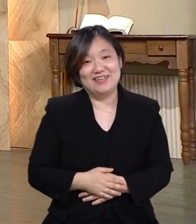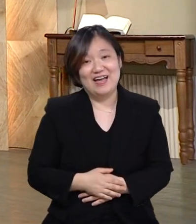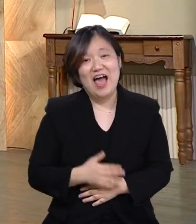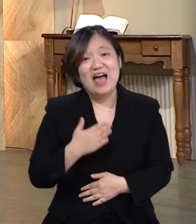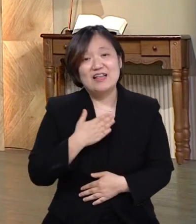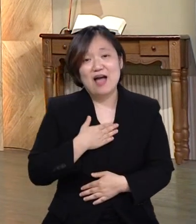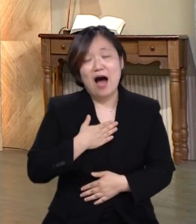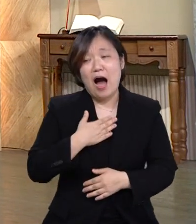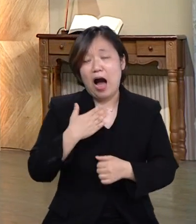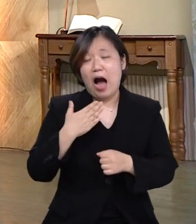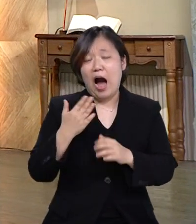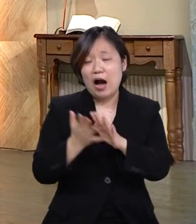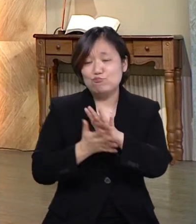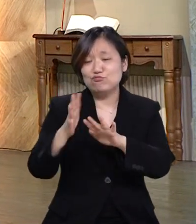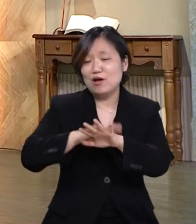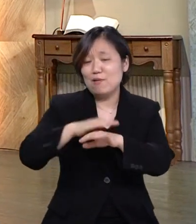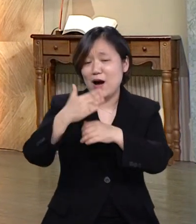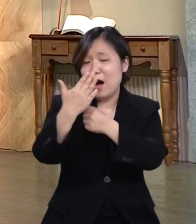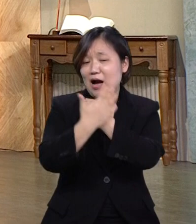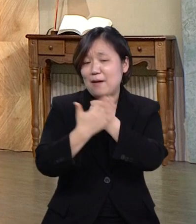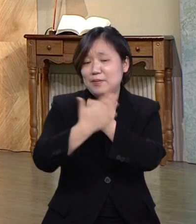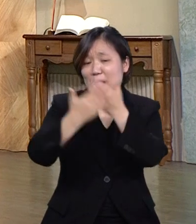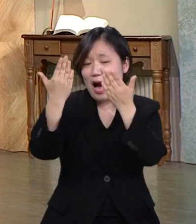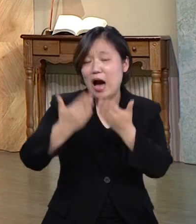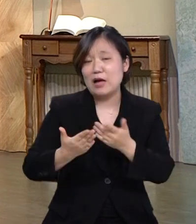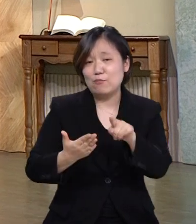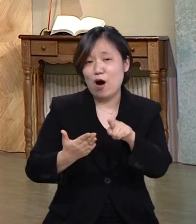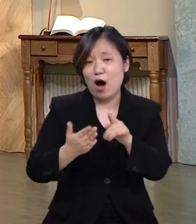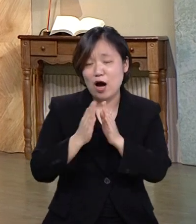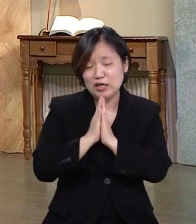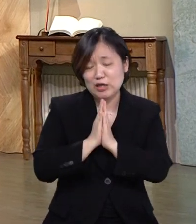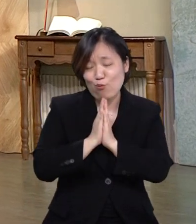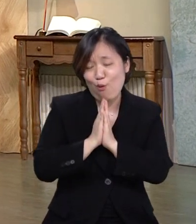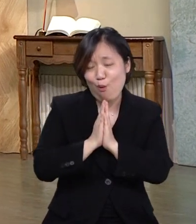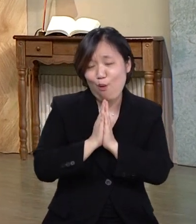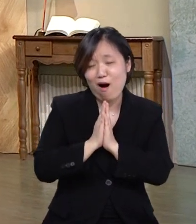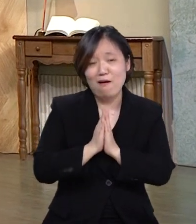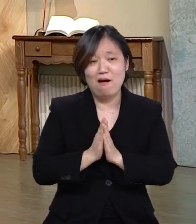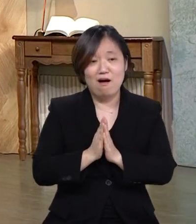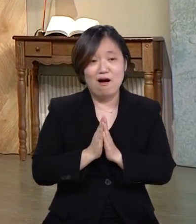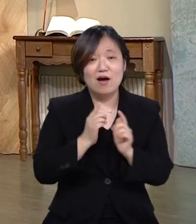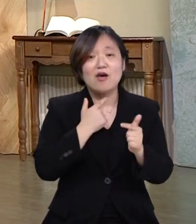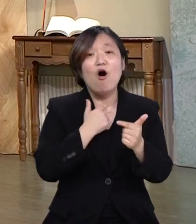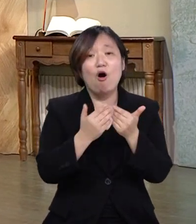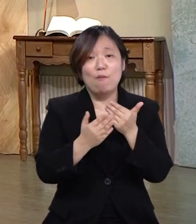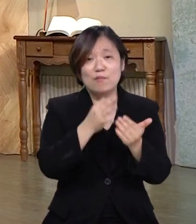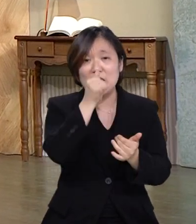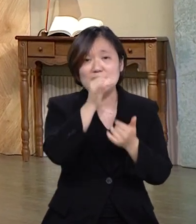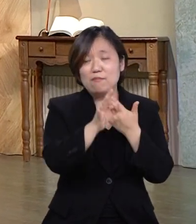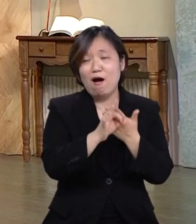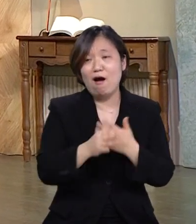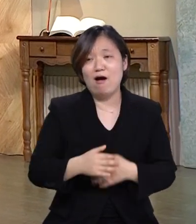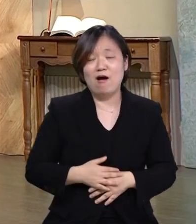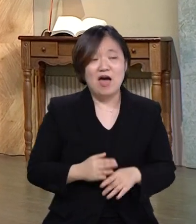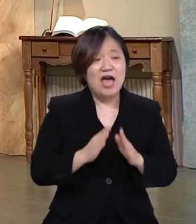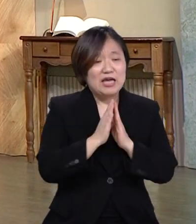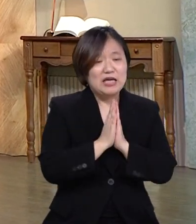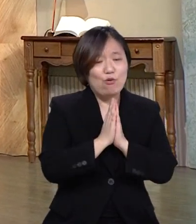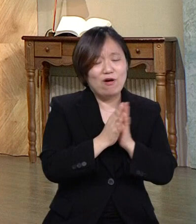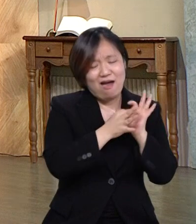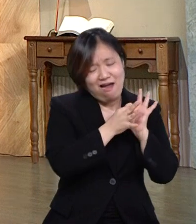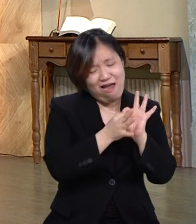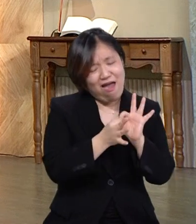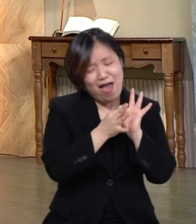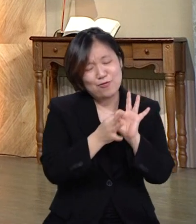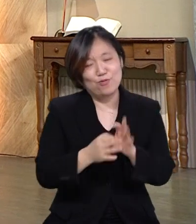체험과 맛을 보신 불자님들의 공통점이 기도하다가 좀 중간에는 놀거나 쉬더라도 언젠가는 다시